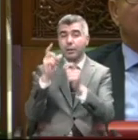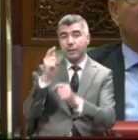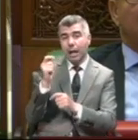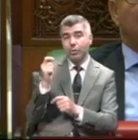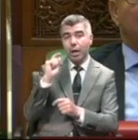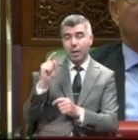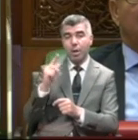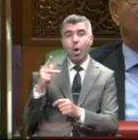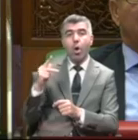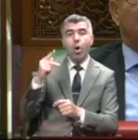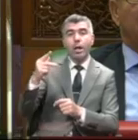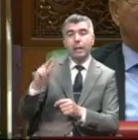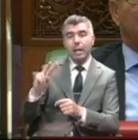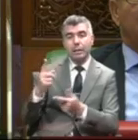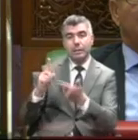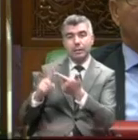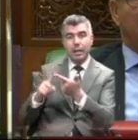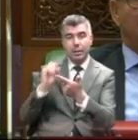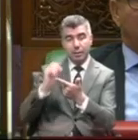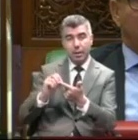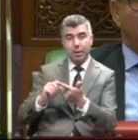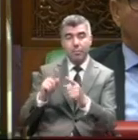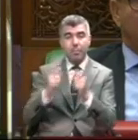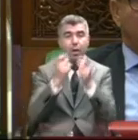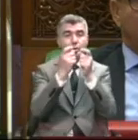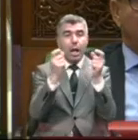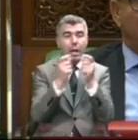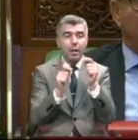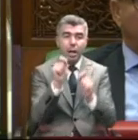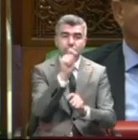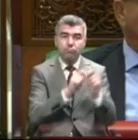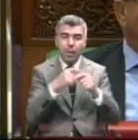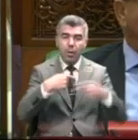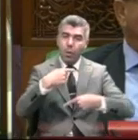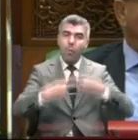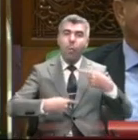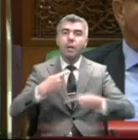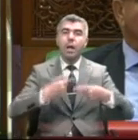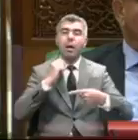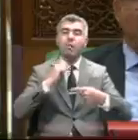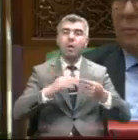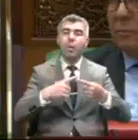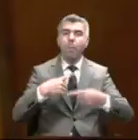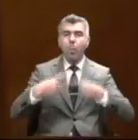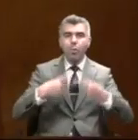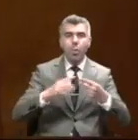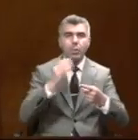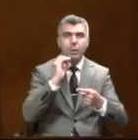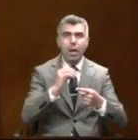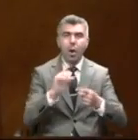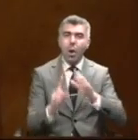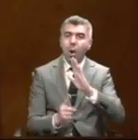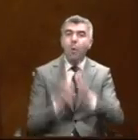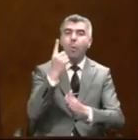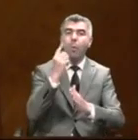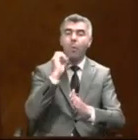بالقنيطره اضافه لشركات موازيه مختصه في صنع قطاع غيار السيارات بعديد من المناطق البلاد ولاول مره